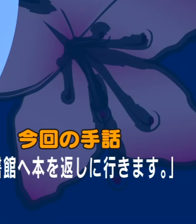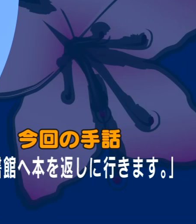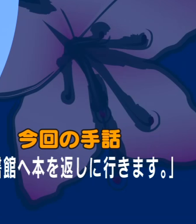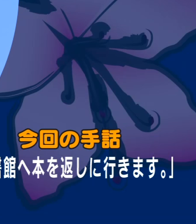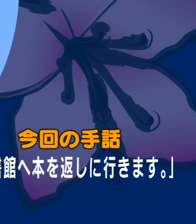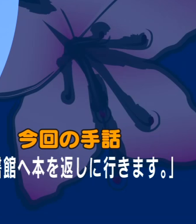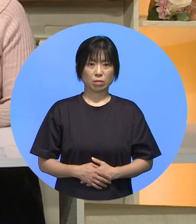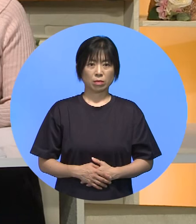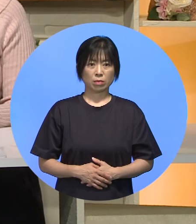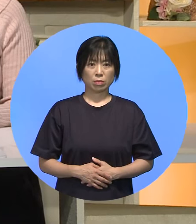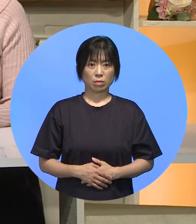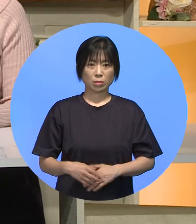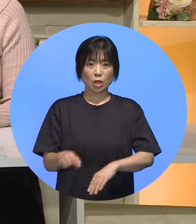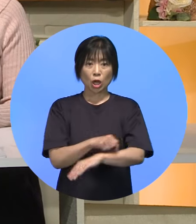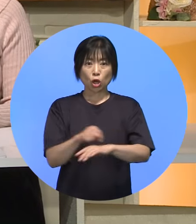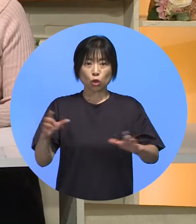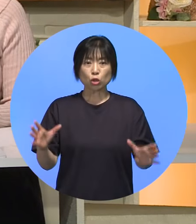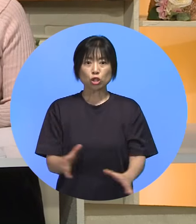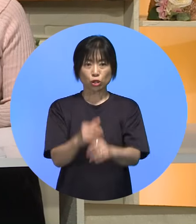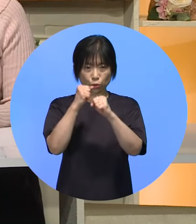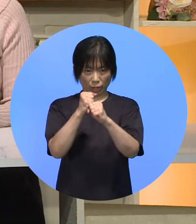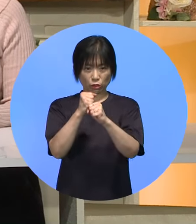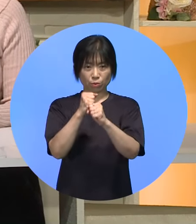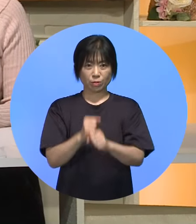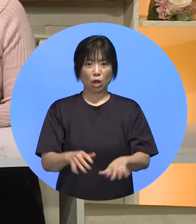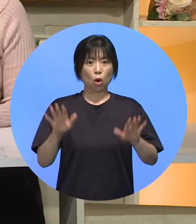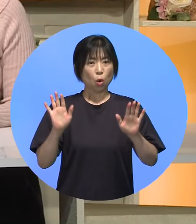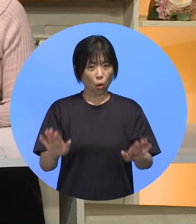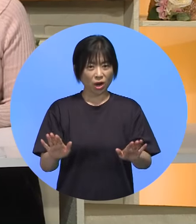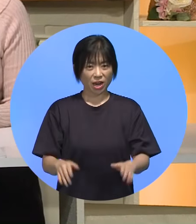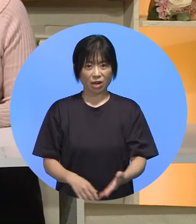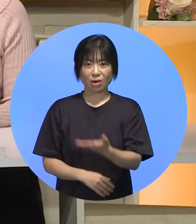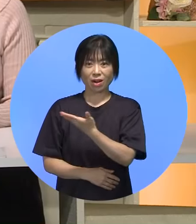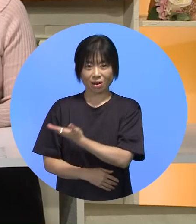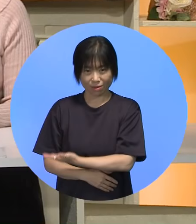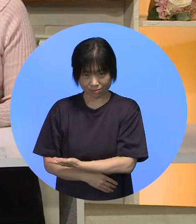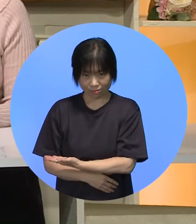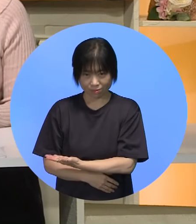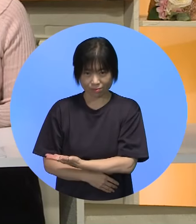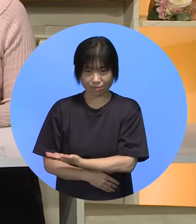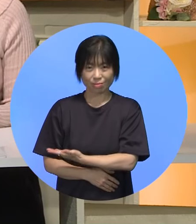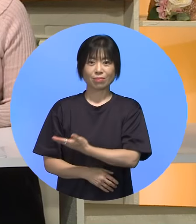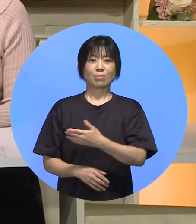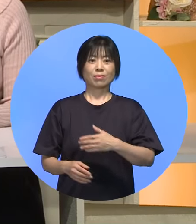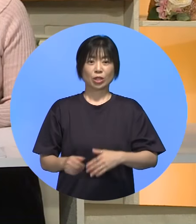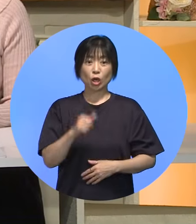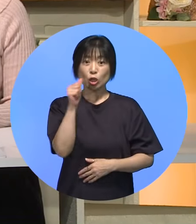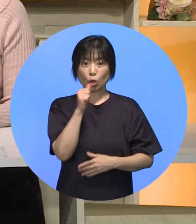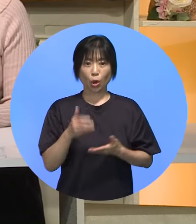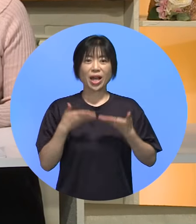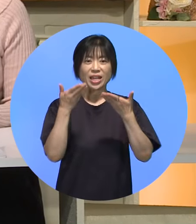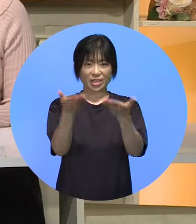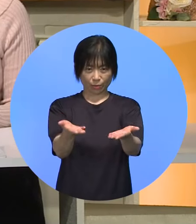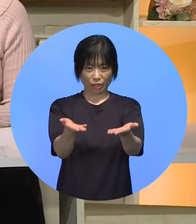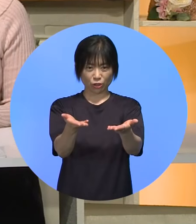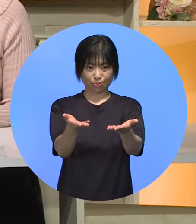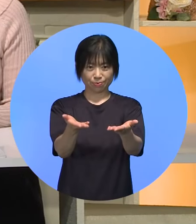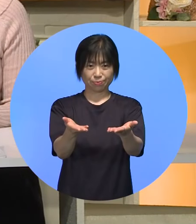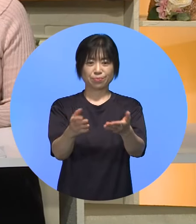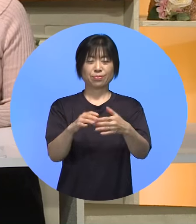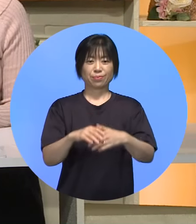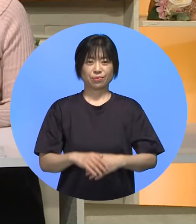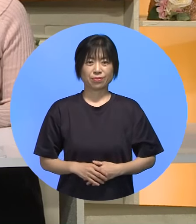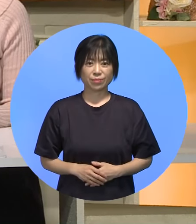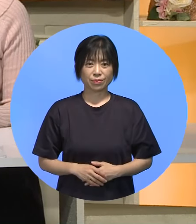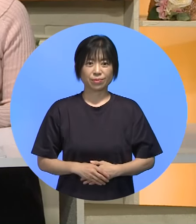ん次は特集ですはい今回は博物館秋季特別展ボタン島